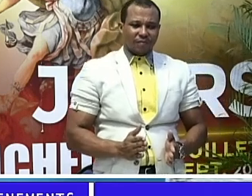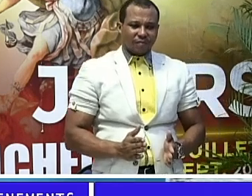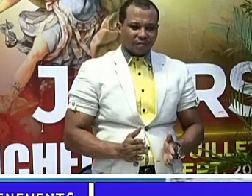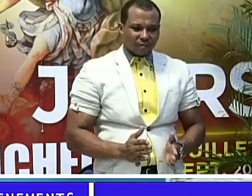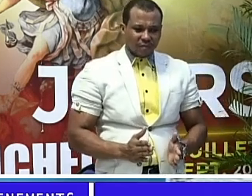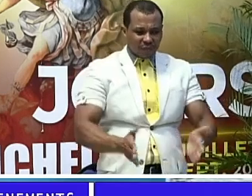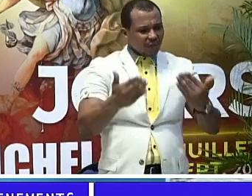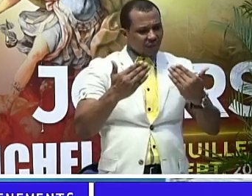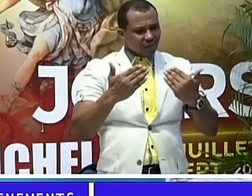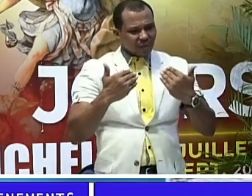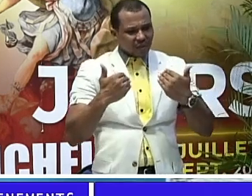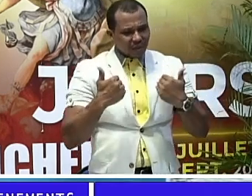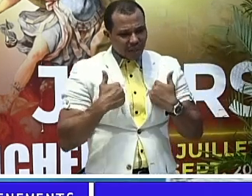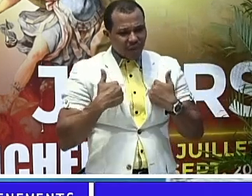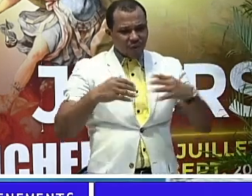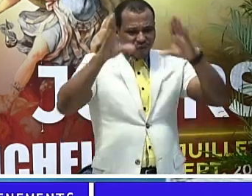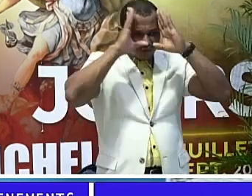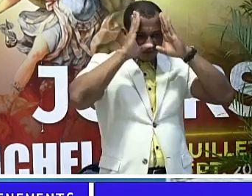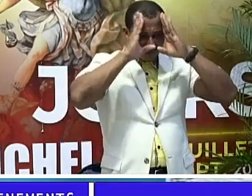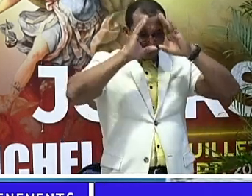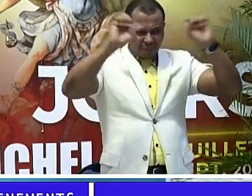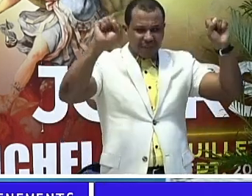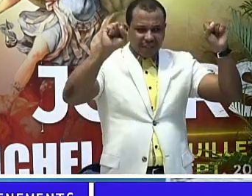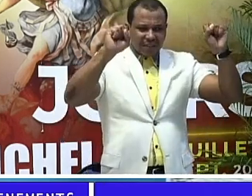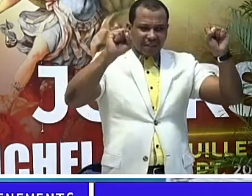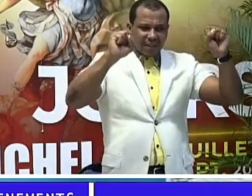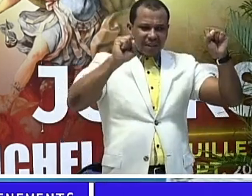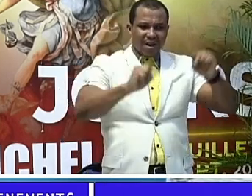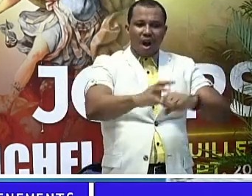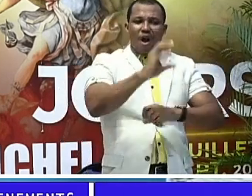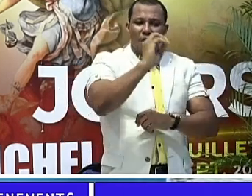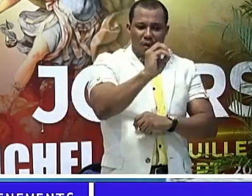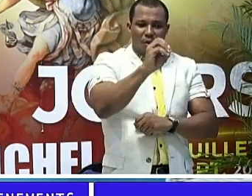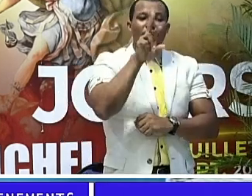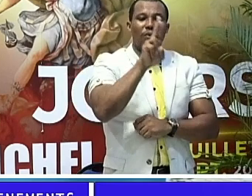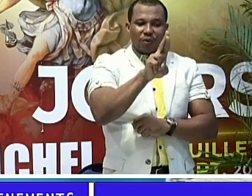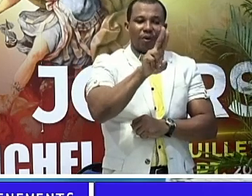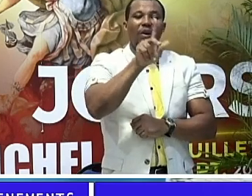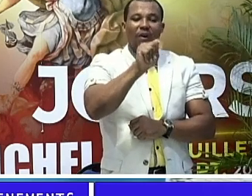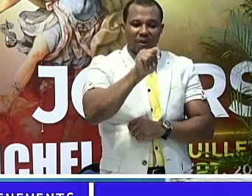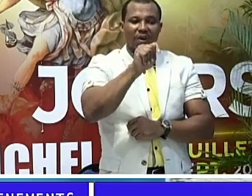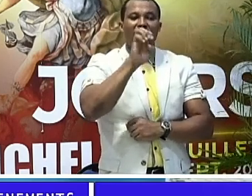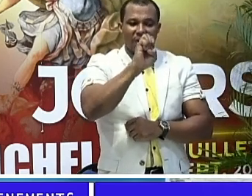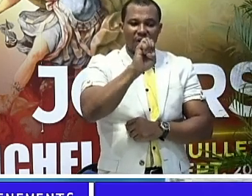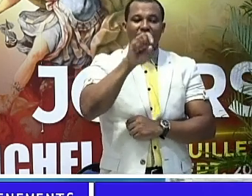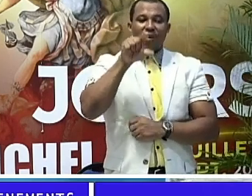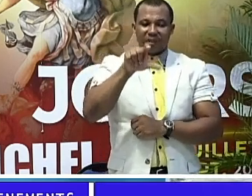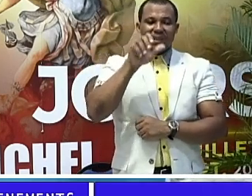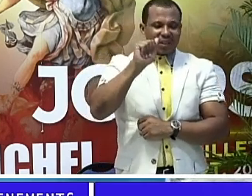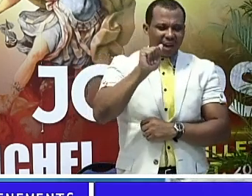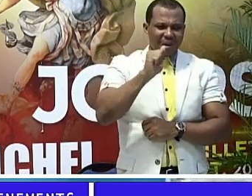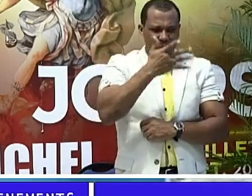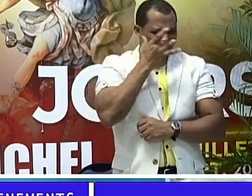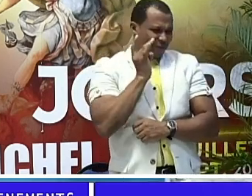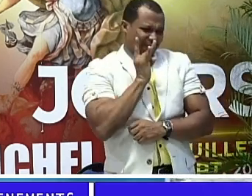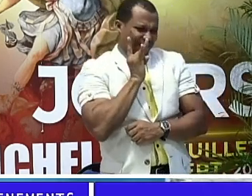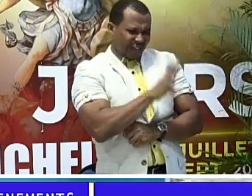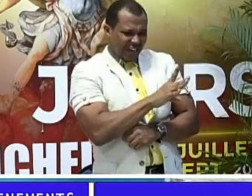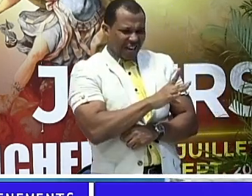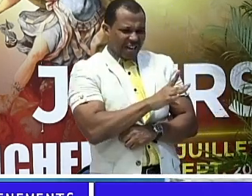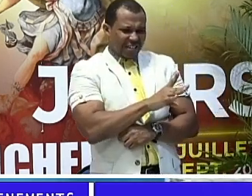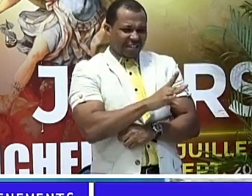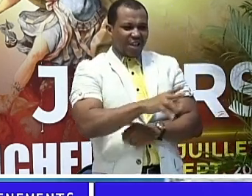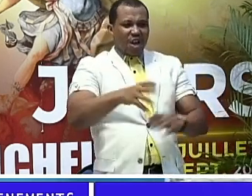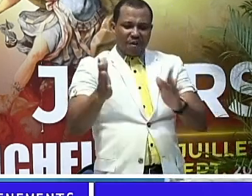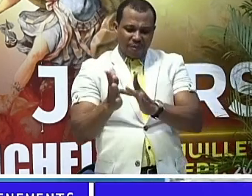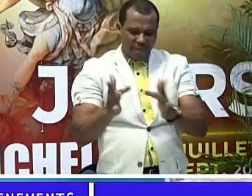Ortega. Nek sa ou pa kont sak pase l te benza yo, y pa vle wè kretien katolik. Anon la priye